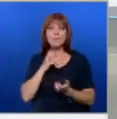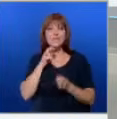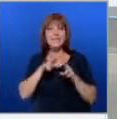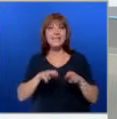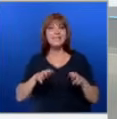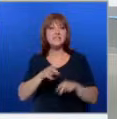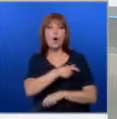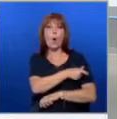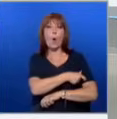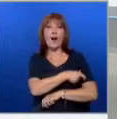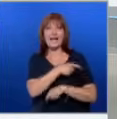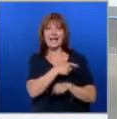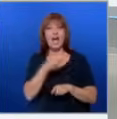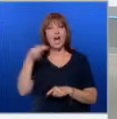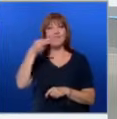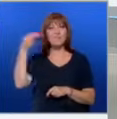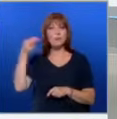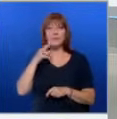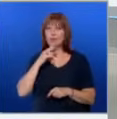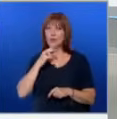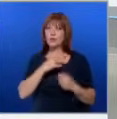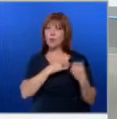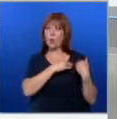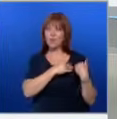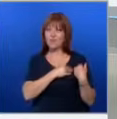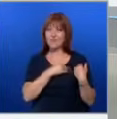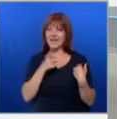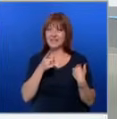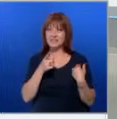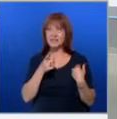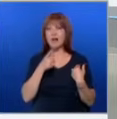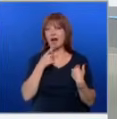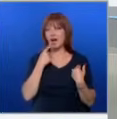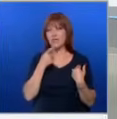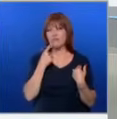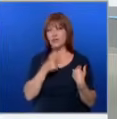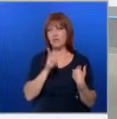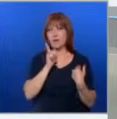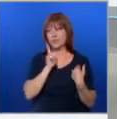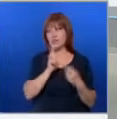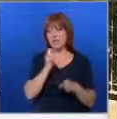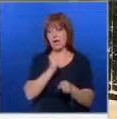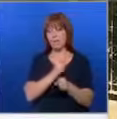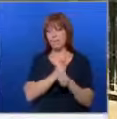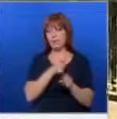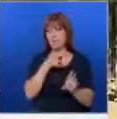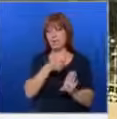издирва охранителя от фирмата, която отговаряла за сигурността на събитието, отричат мъжът да е техен служител.